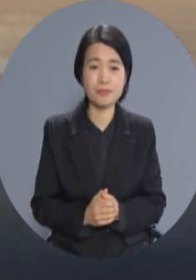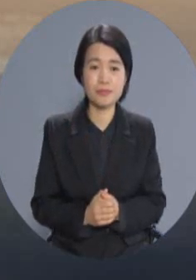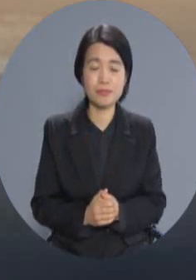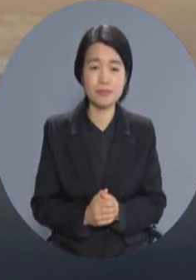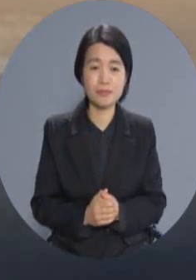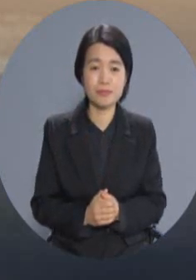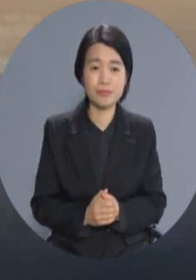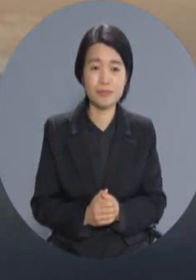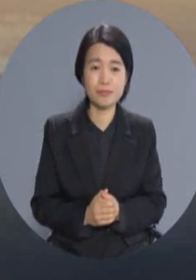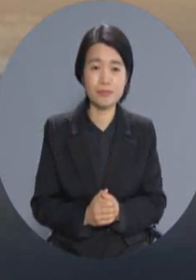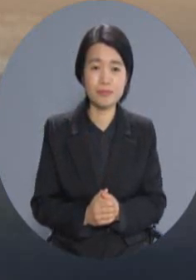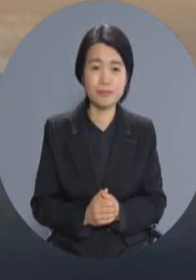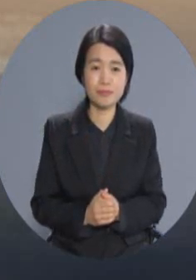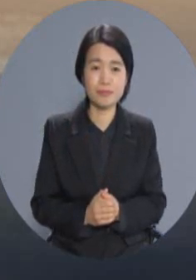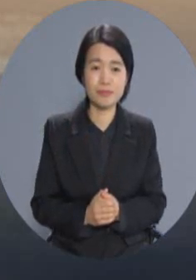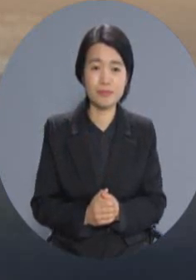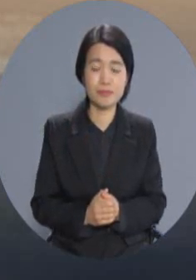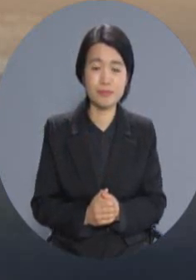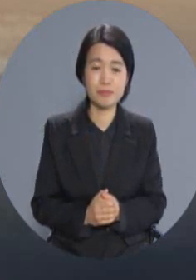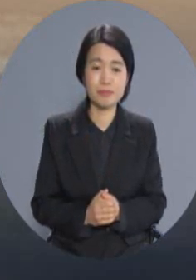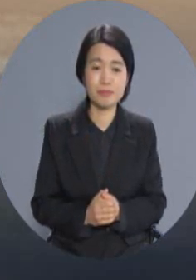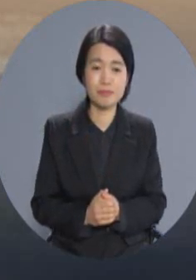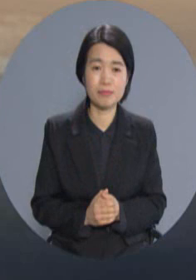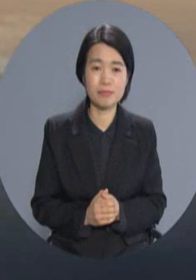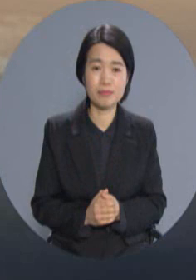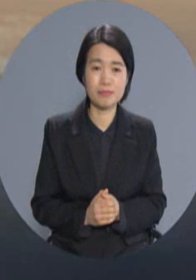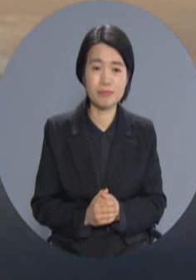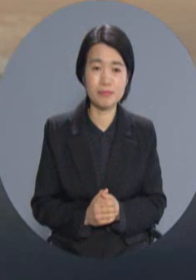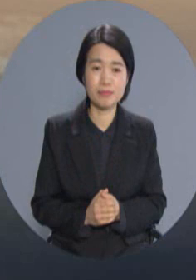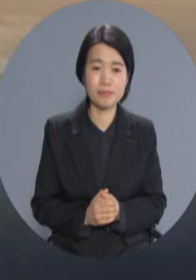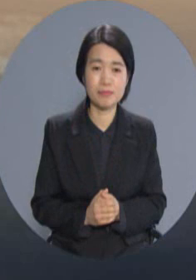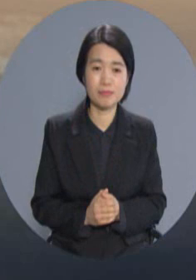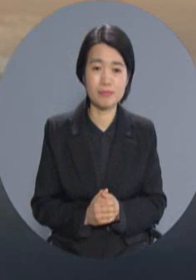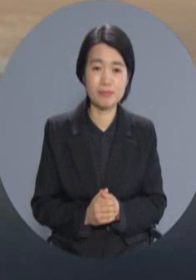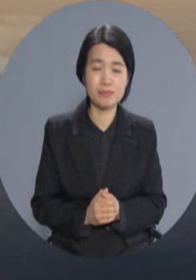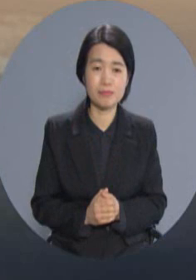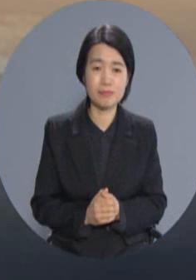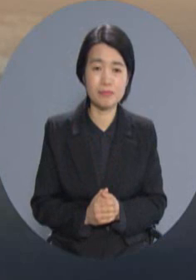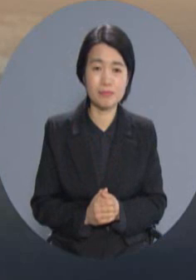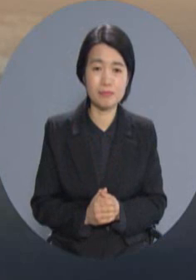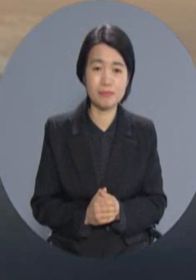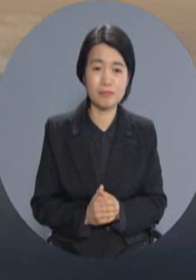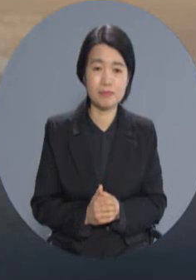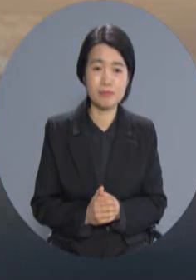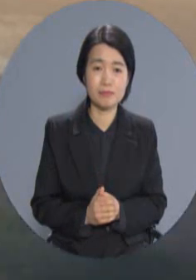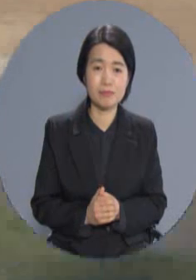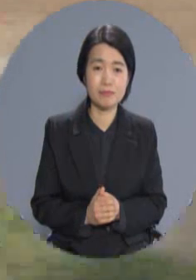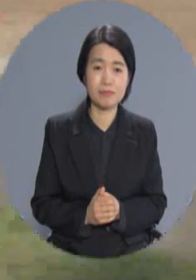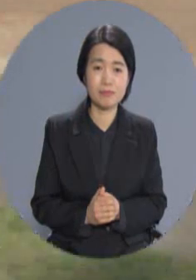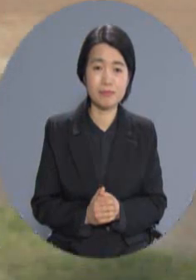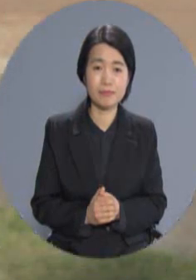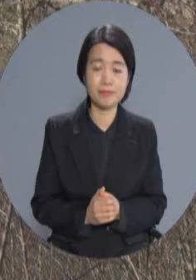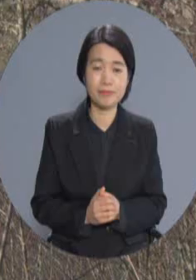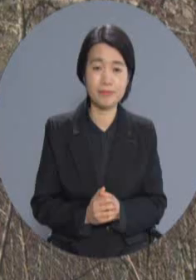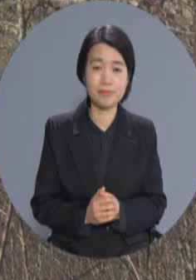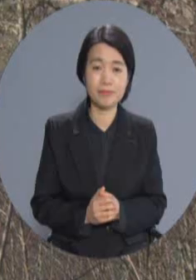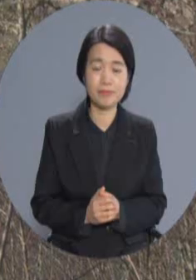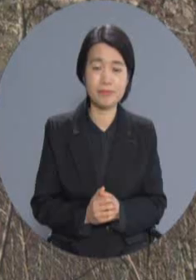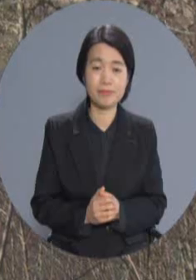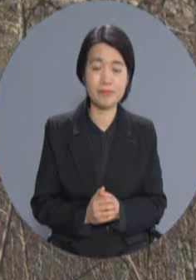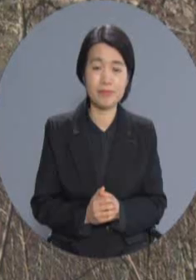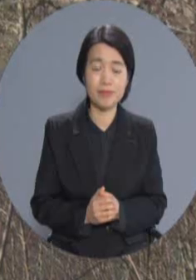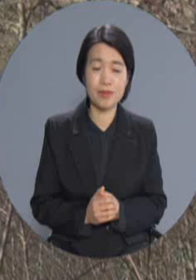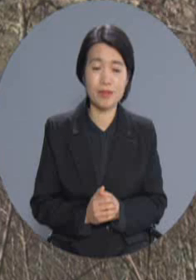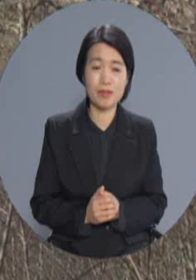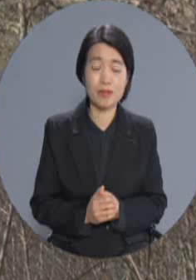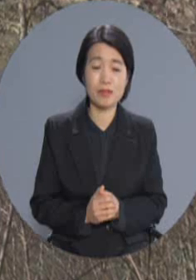Steinmeier kommt und da wollen wir natürlich in Mannheim ihm präsentieren, dass wir alles fertig haben, ja. 정원